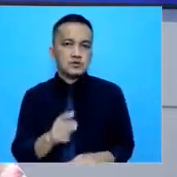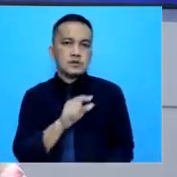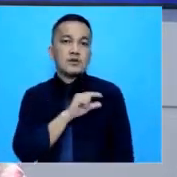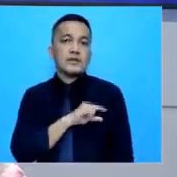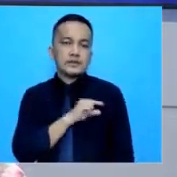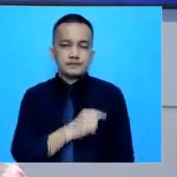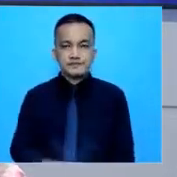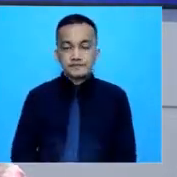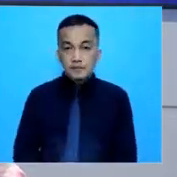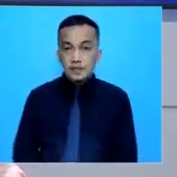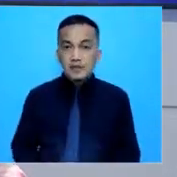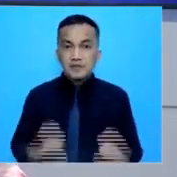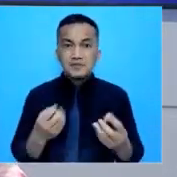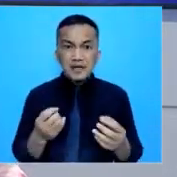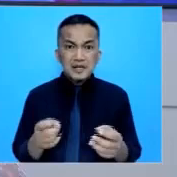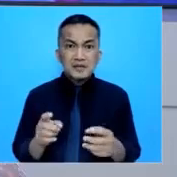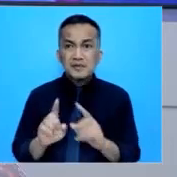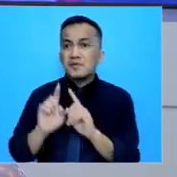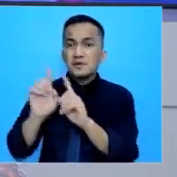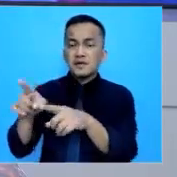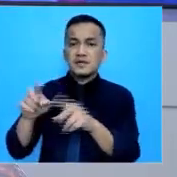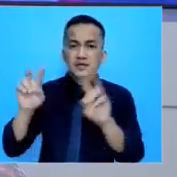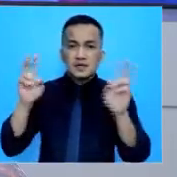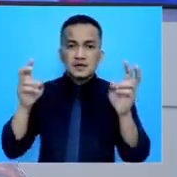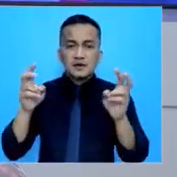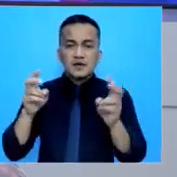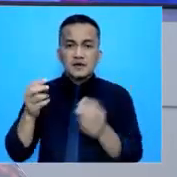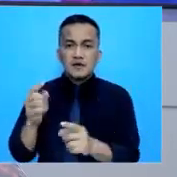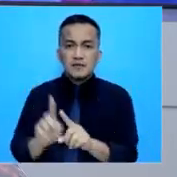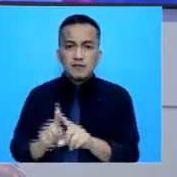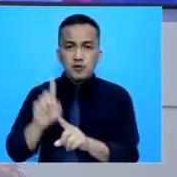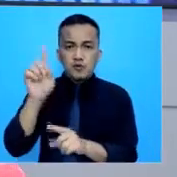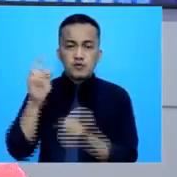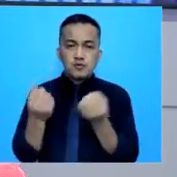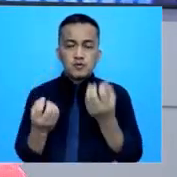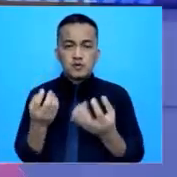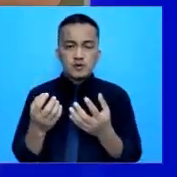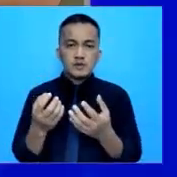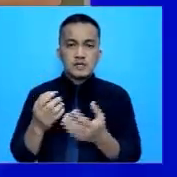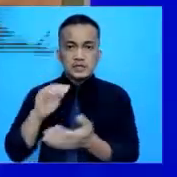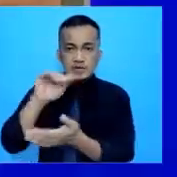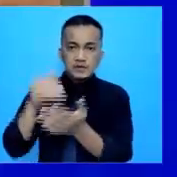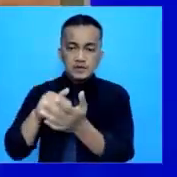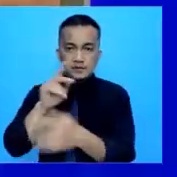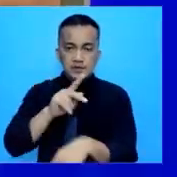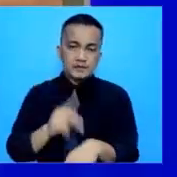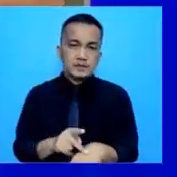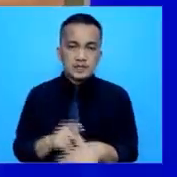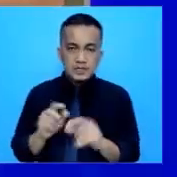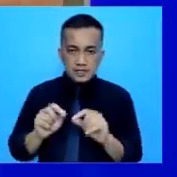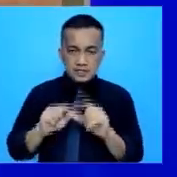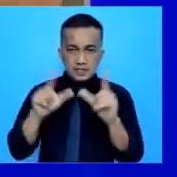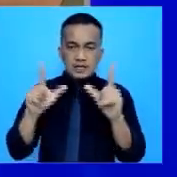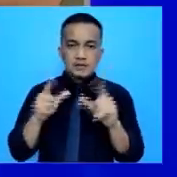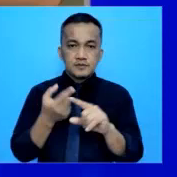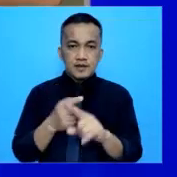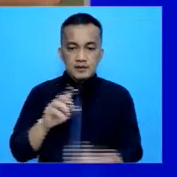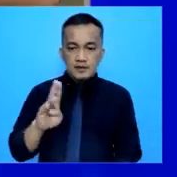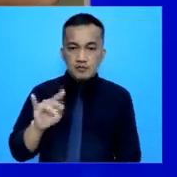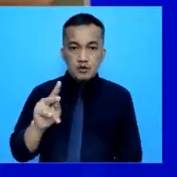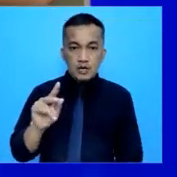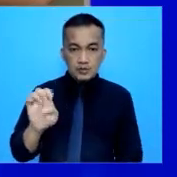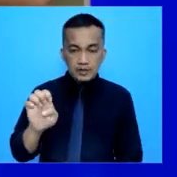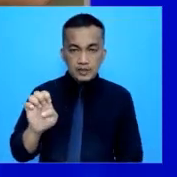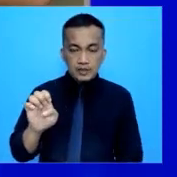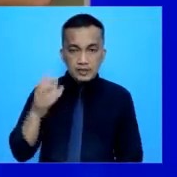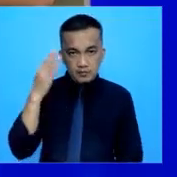Pero marami pa rin dumarayo sa tinaguriang Fireworks Capital of the Philippines. At live mula sa Bocaue, Bulacan, nasa frontline ng